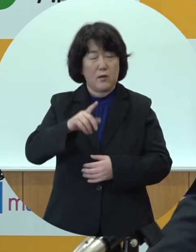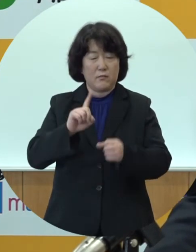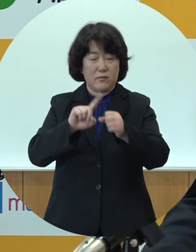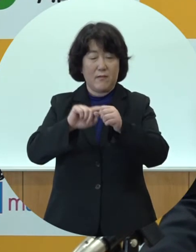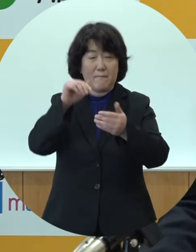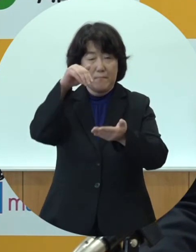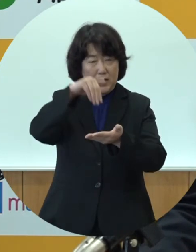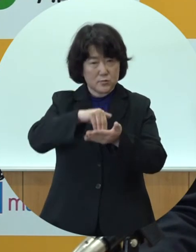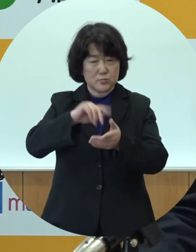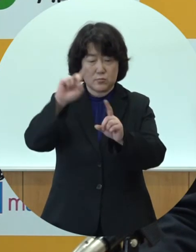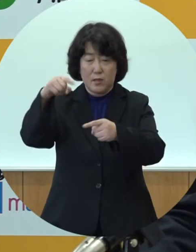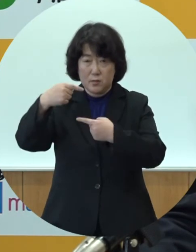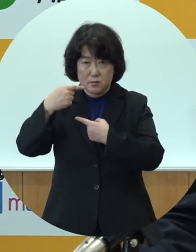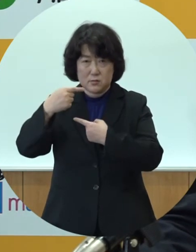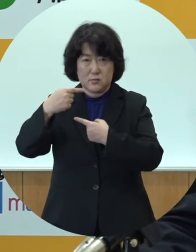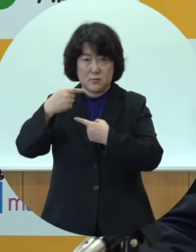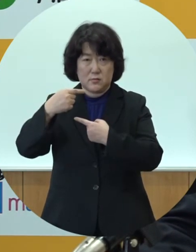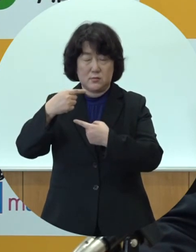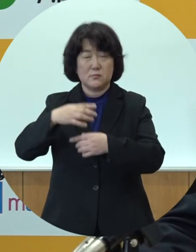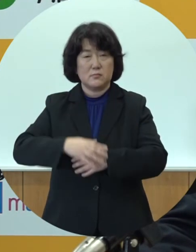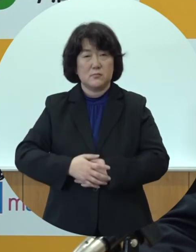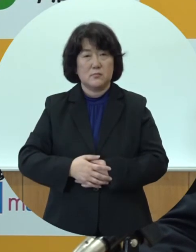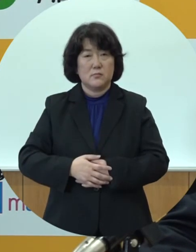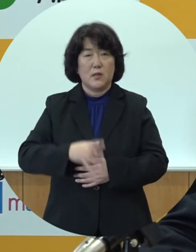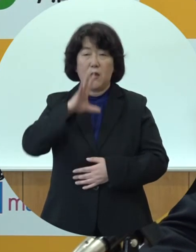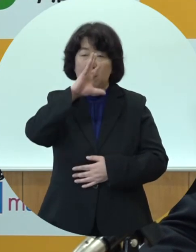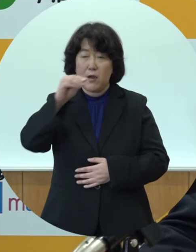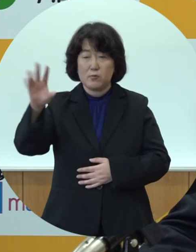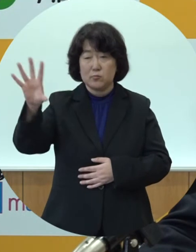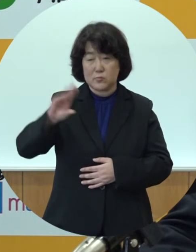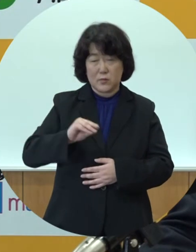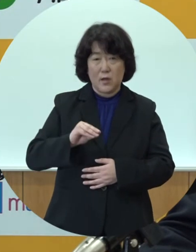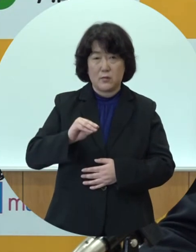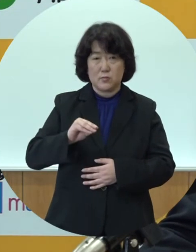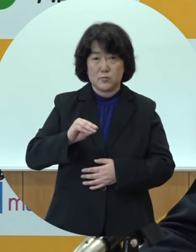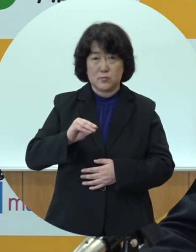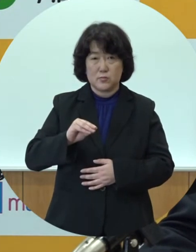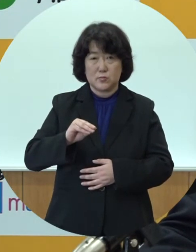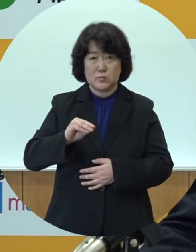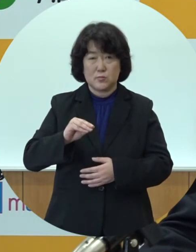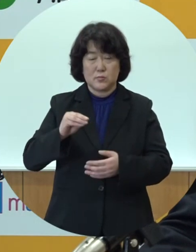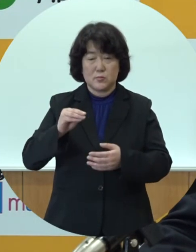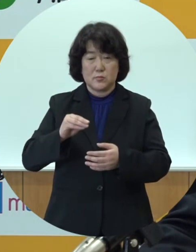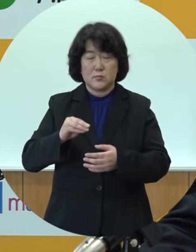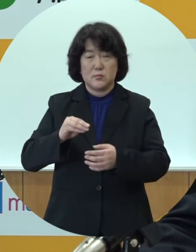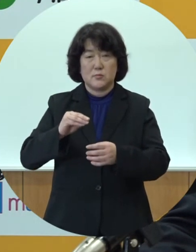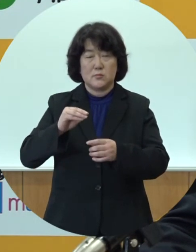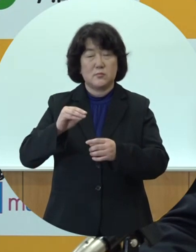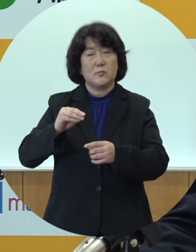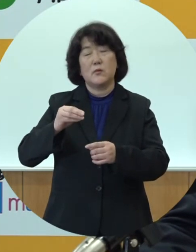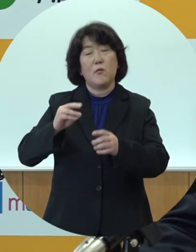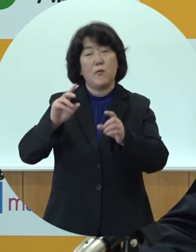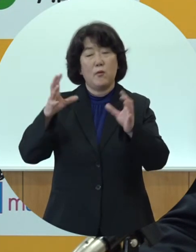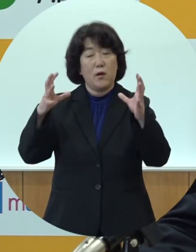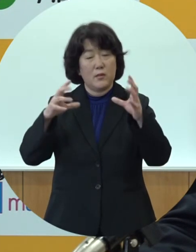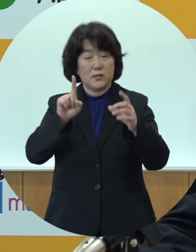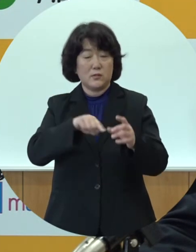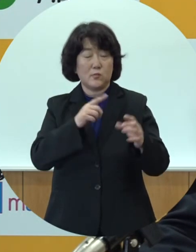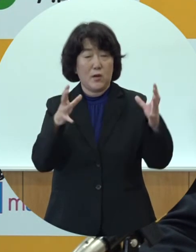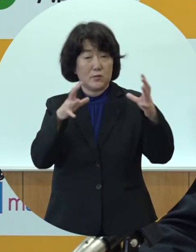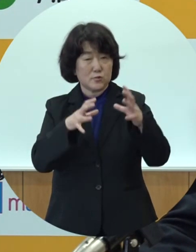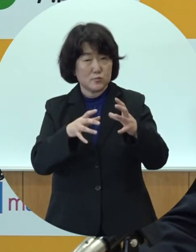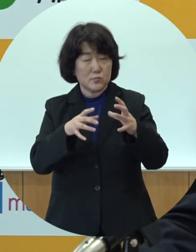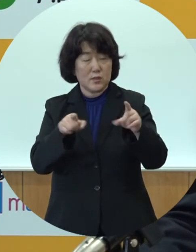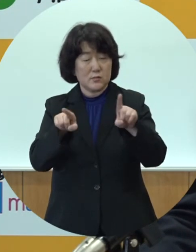末年始を迎え、帰省や旅行、大晦日あるいは初詣など人が集まったり